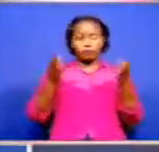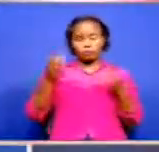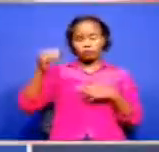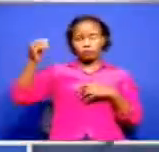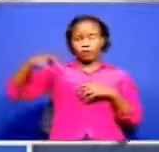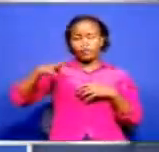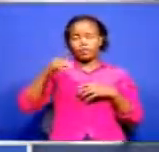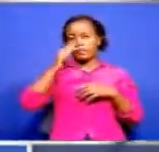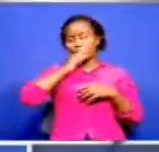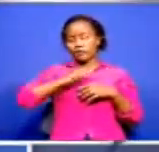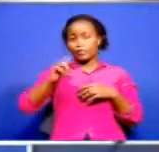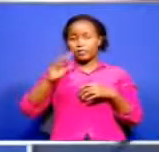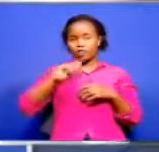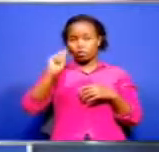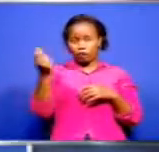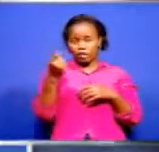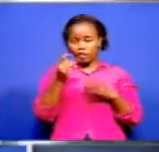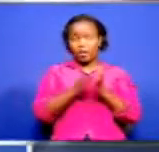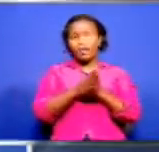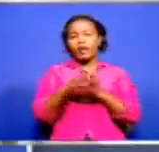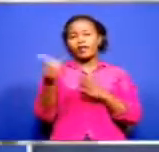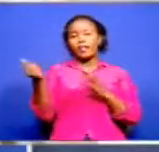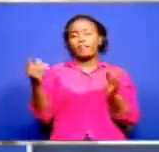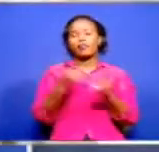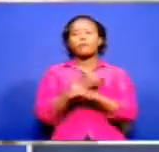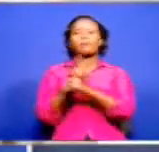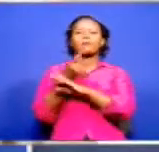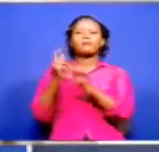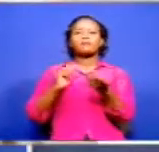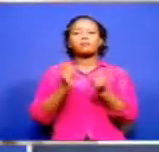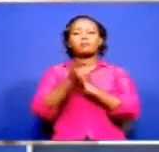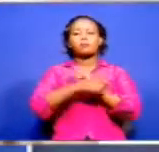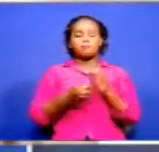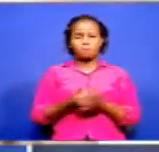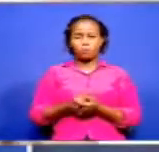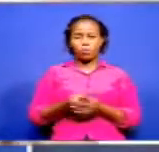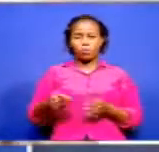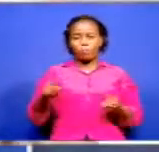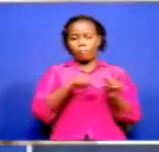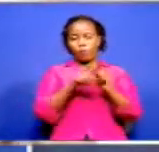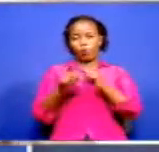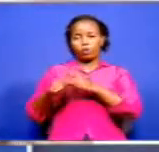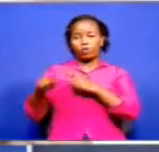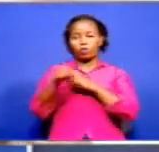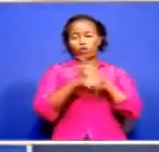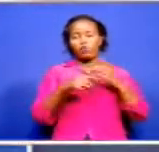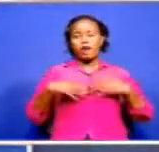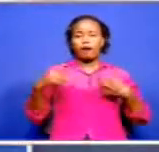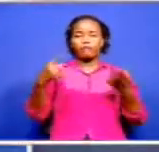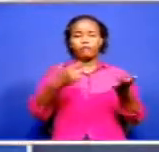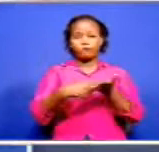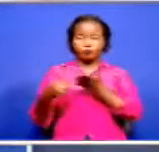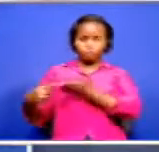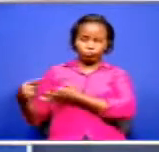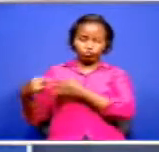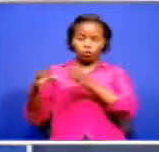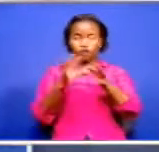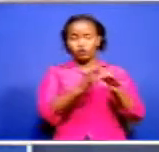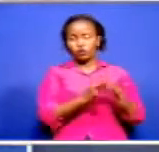Kenya and another on cultural exchanges. Na tumejadiliana kuhusu masuala ya ushirikiano